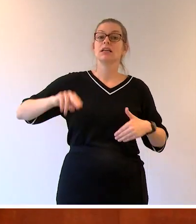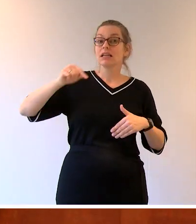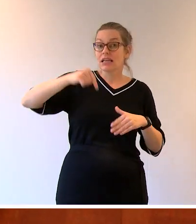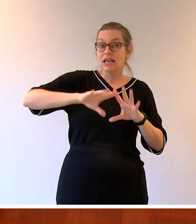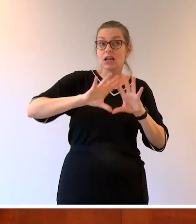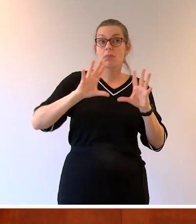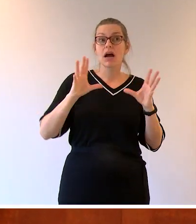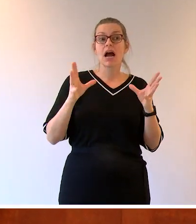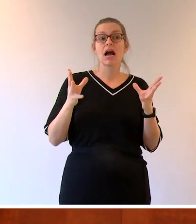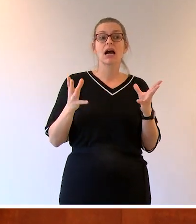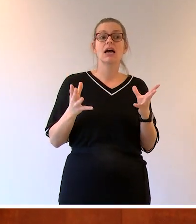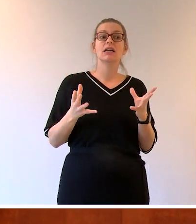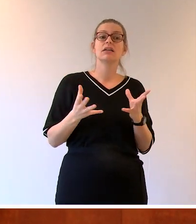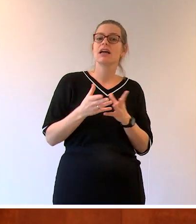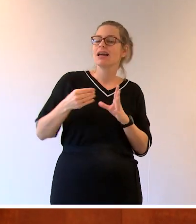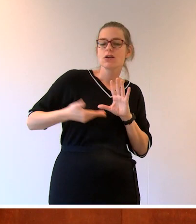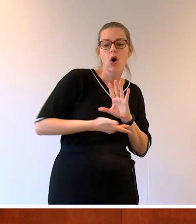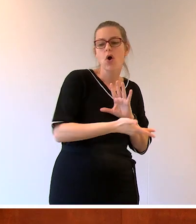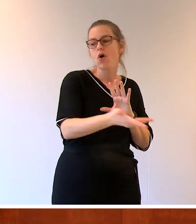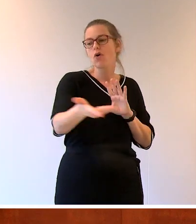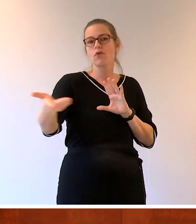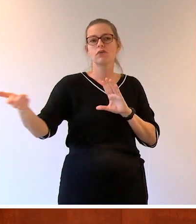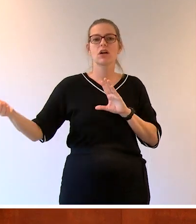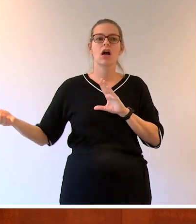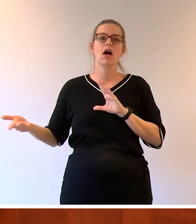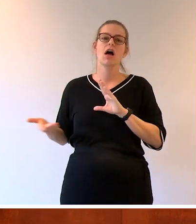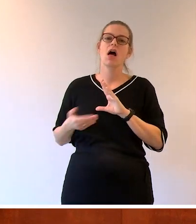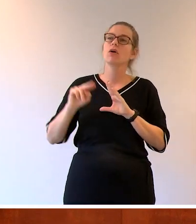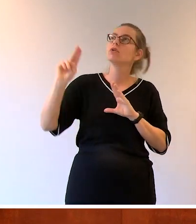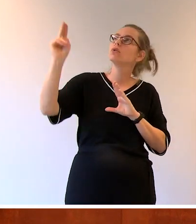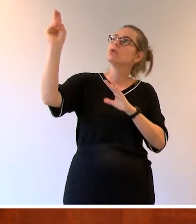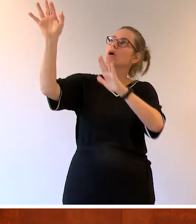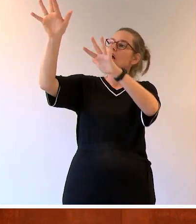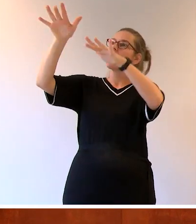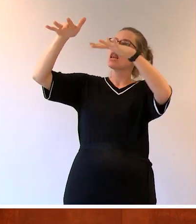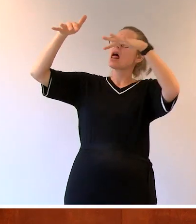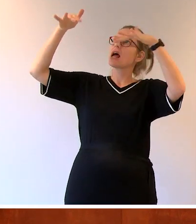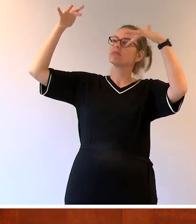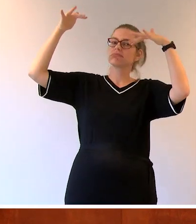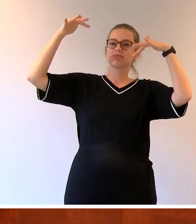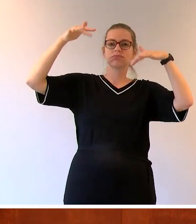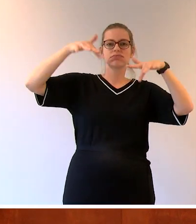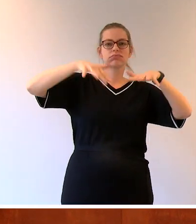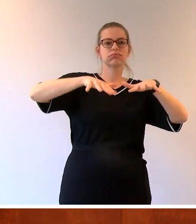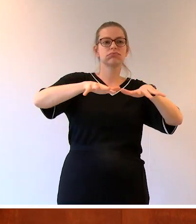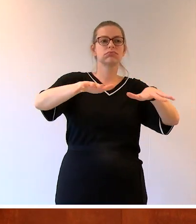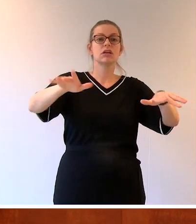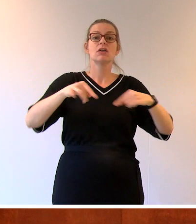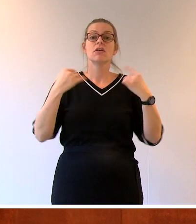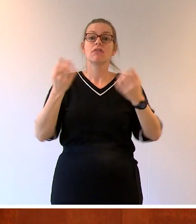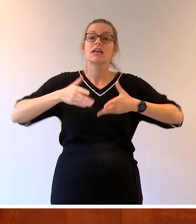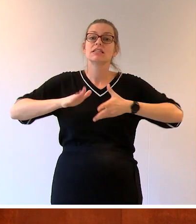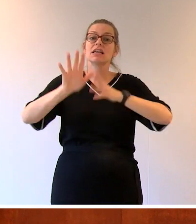op aarde en overal, uw licht schijnen zal. We